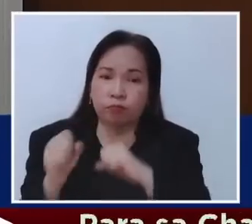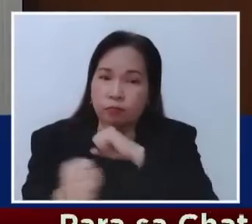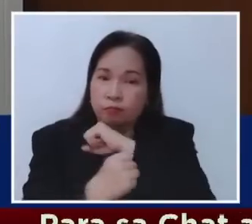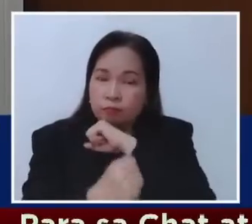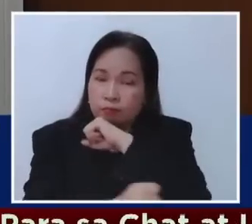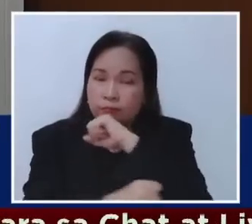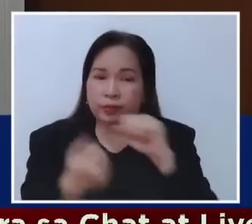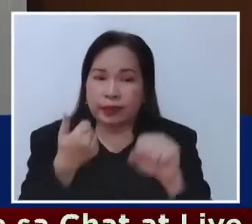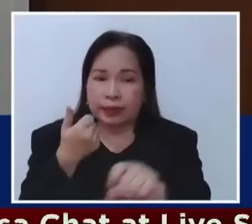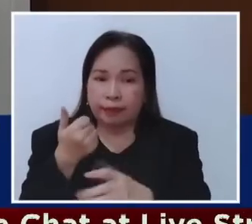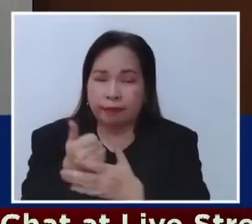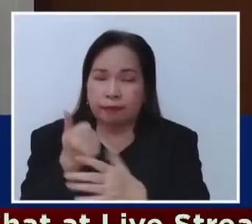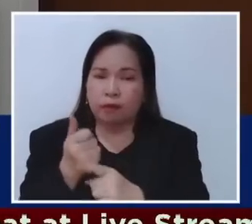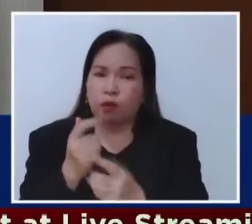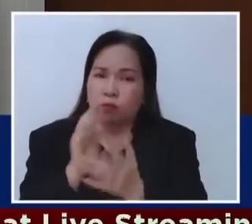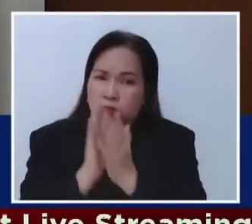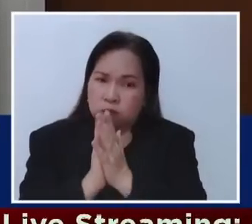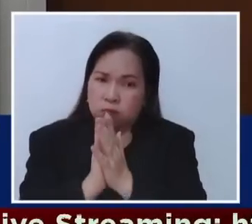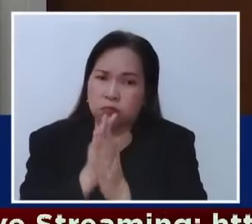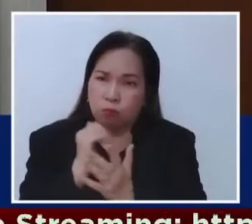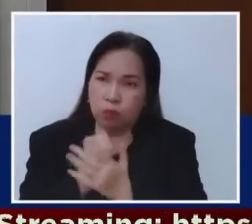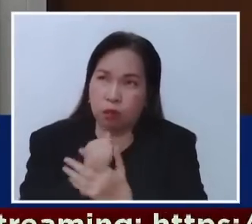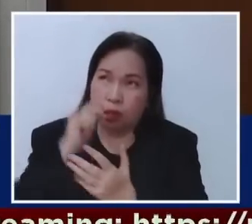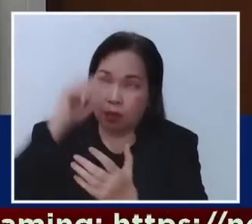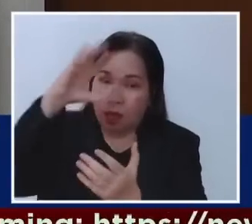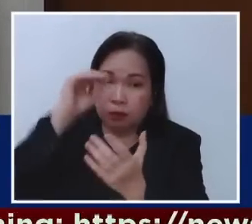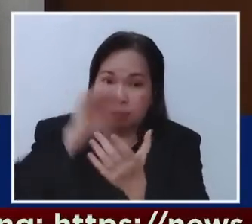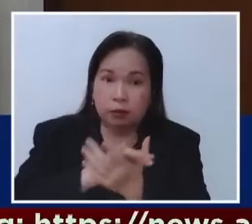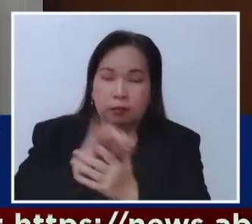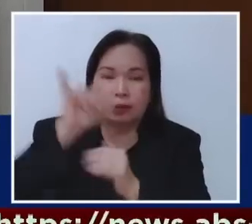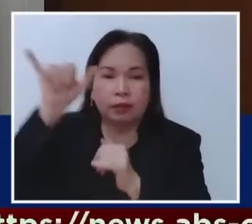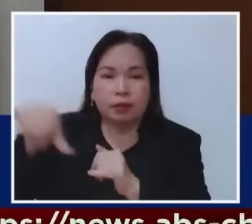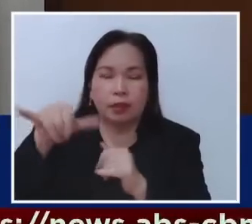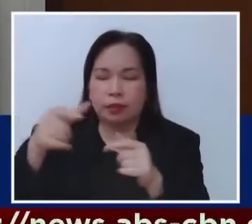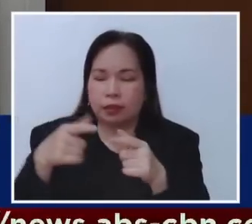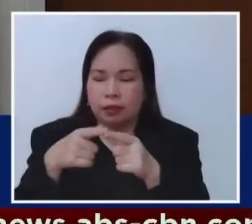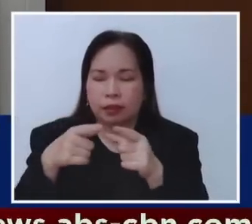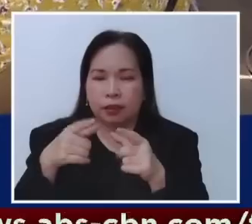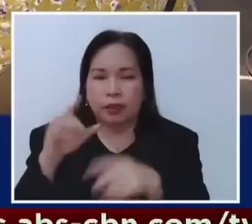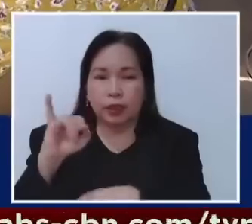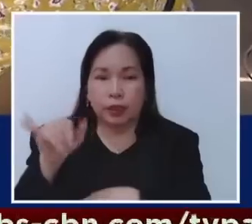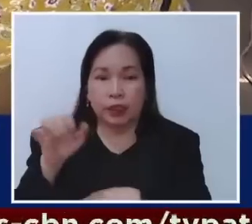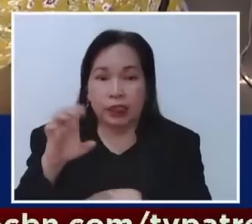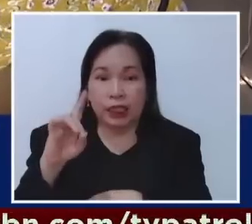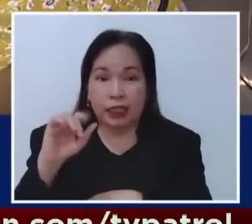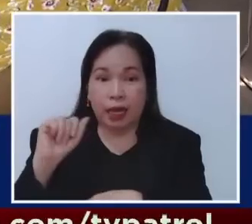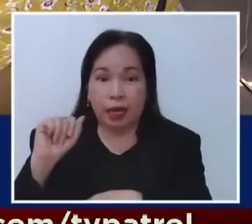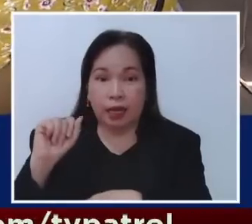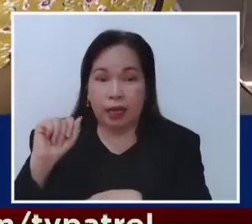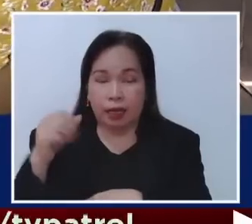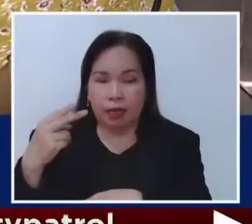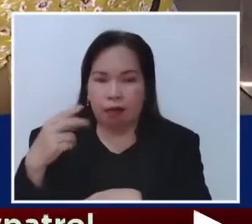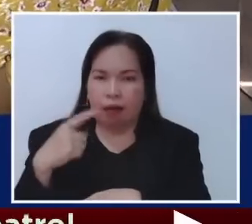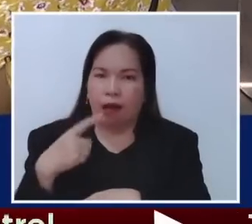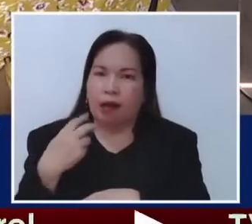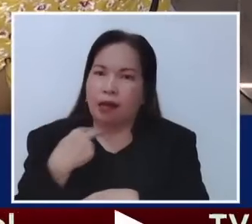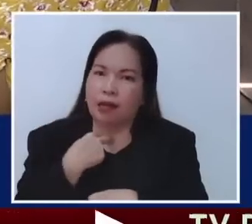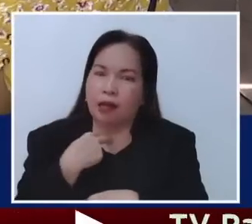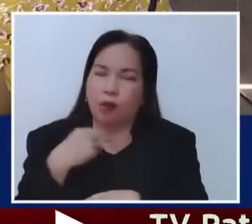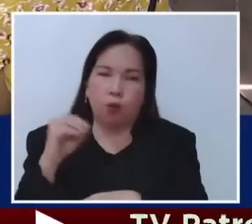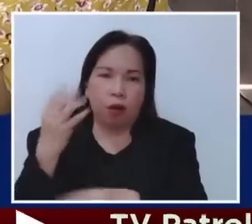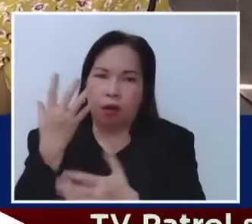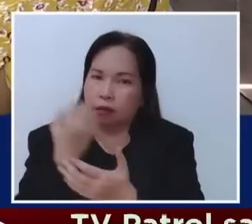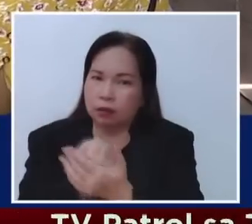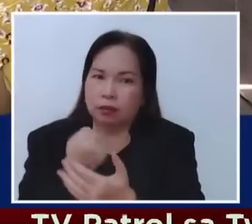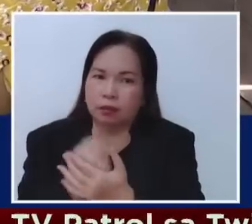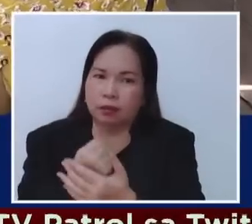Humihingi siya ng tulong para makauwi ang asawang nasa Jeddah na napasuna ang papeles at hindi nasisweldohan sa tamang